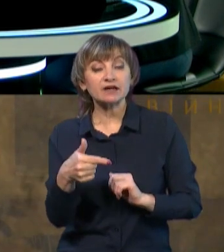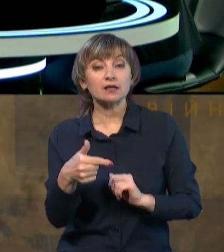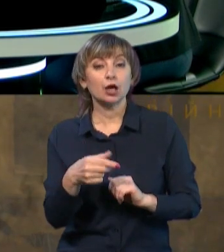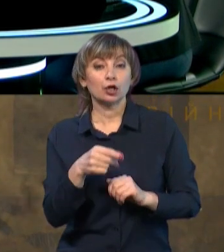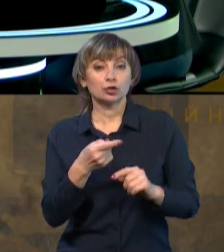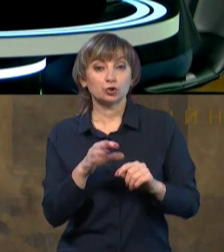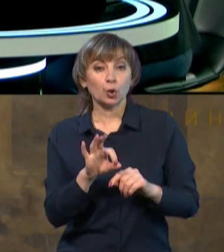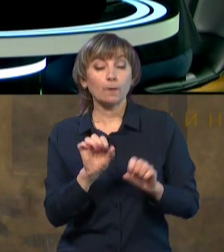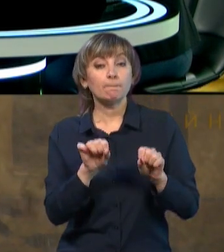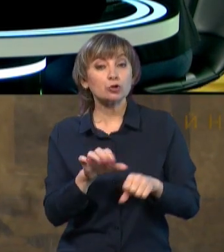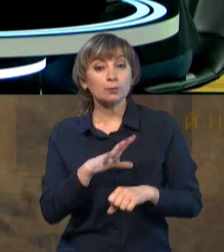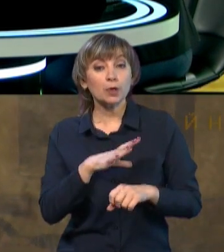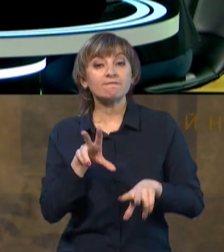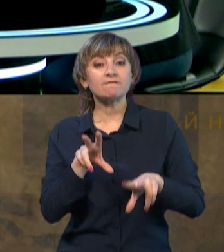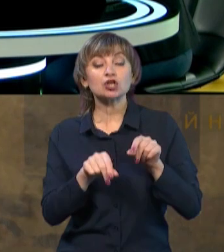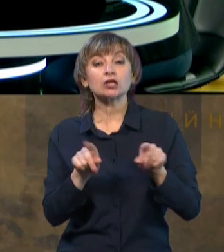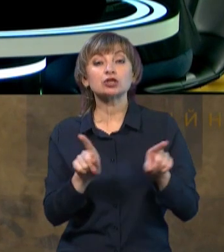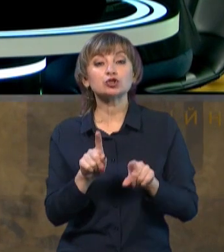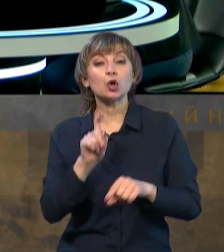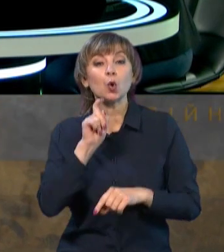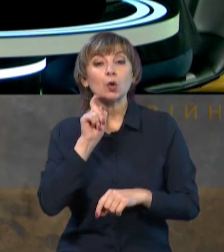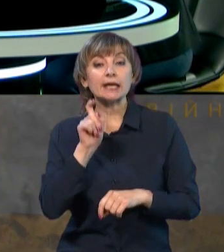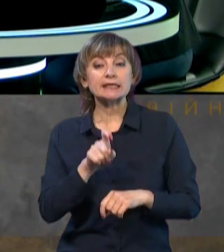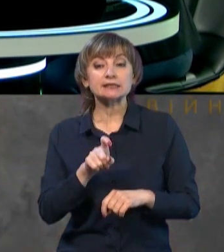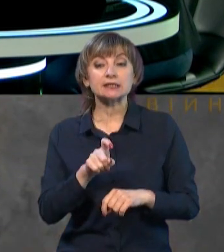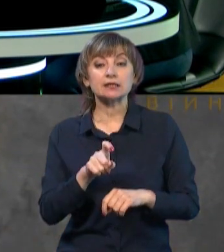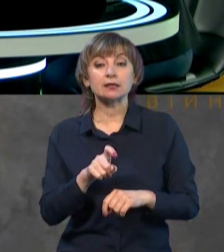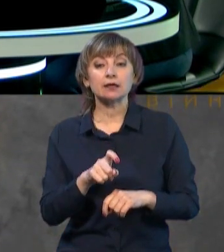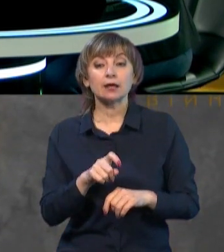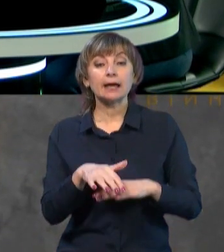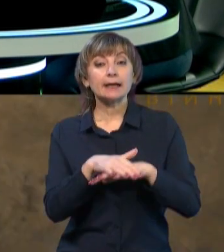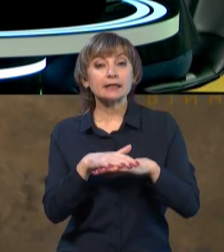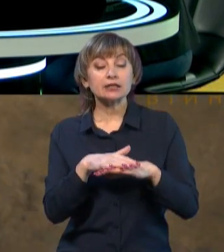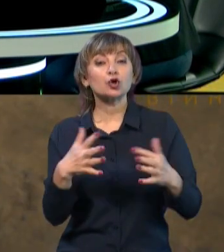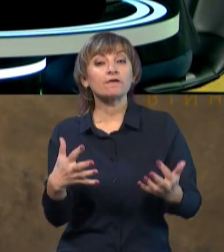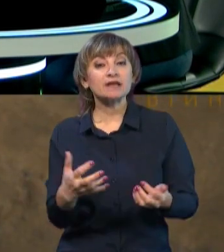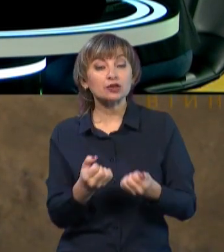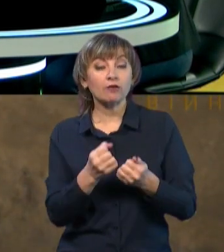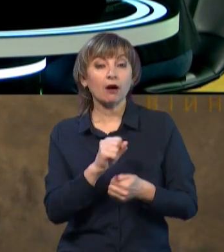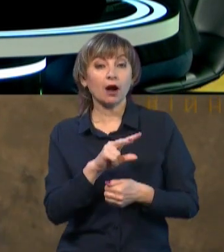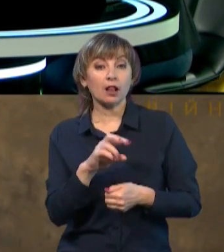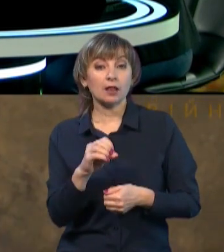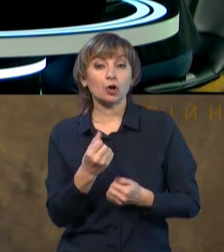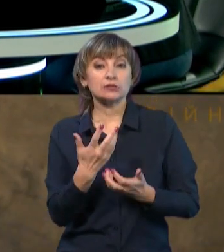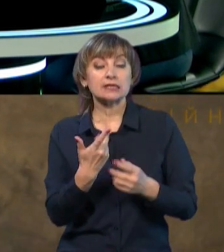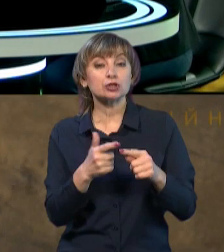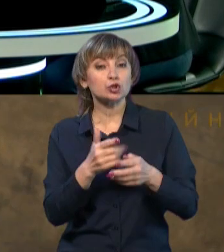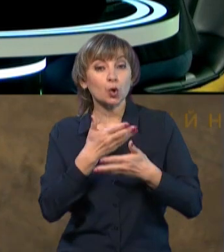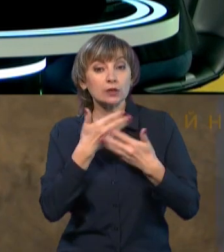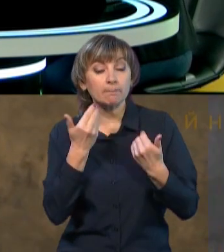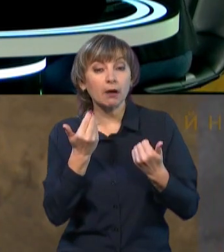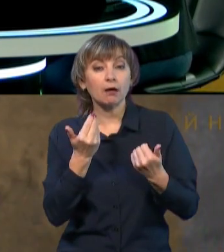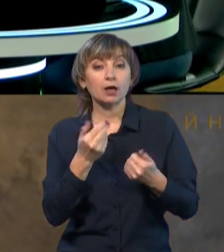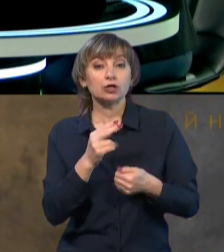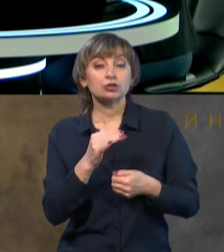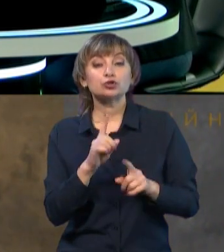то можна би було вважати, що український ринок врятований. Але оскільки цього нема, чи принаймні